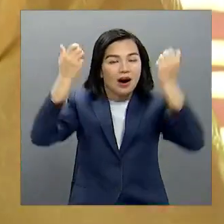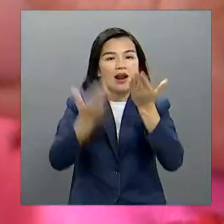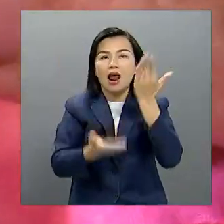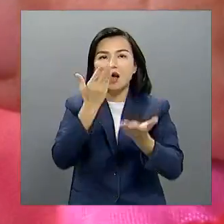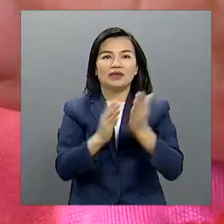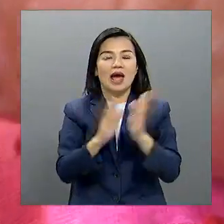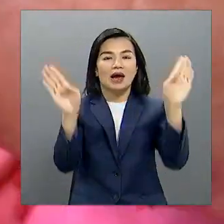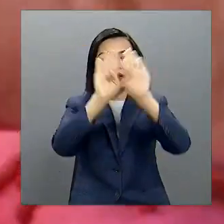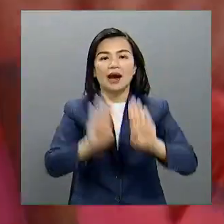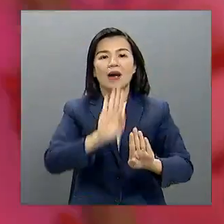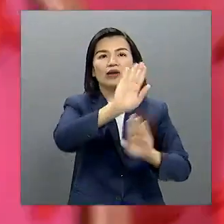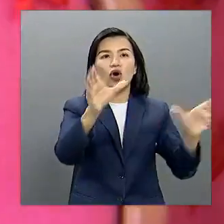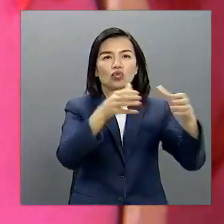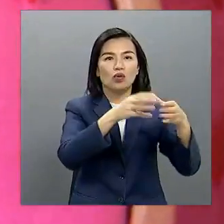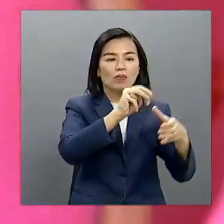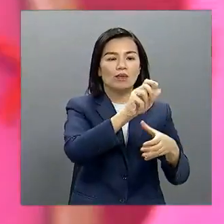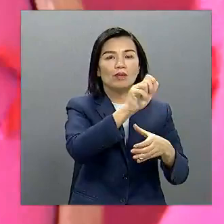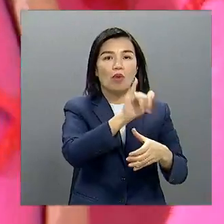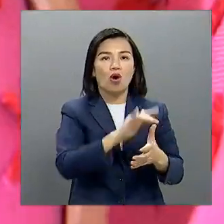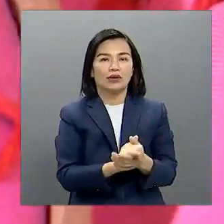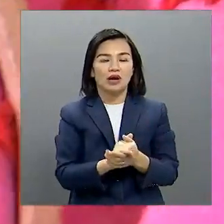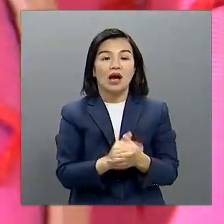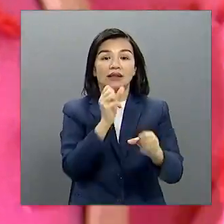นะคะเมื่อมีงานบุญเราแต่งตัวสวยงาม